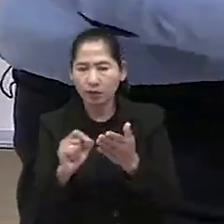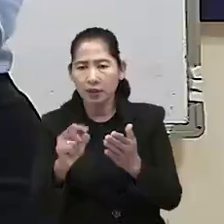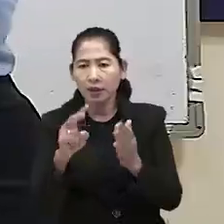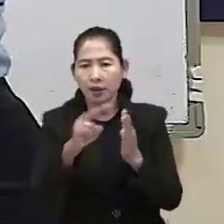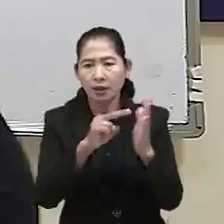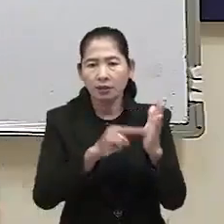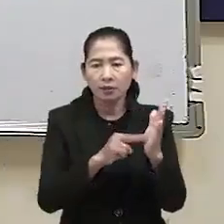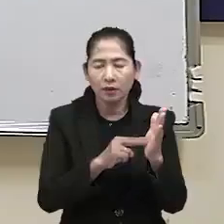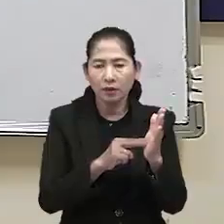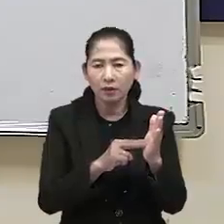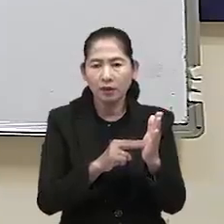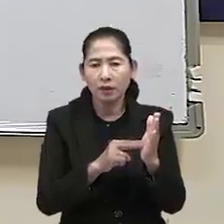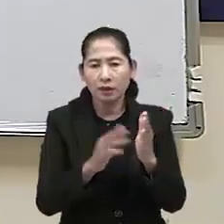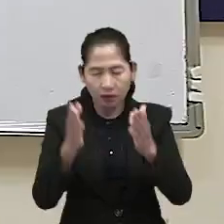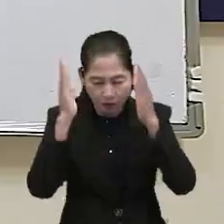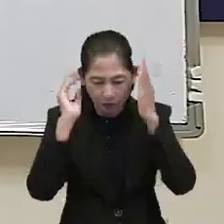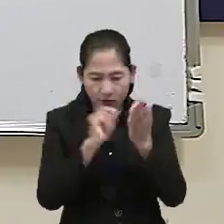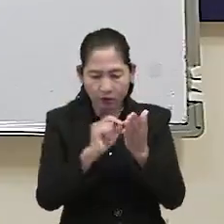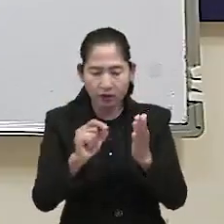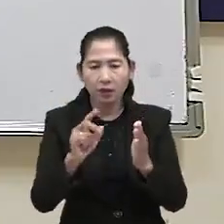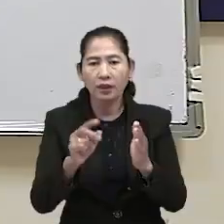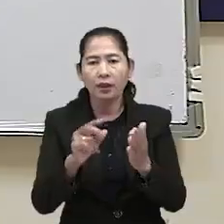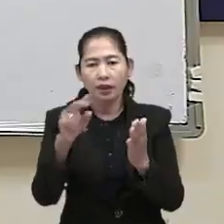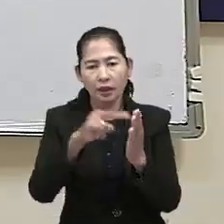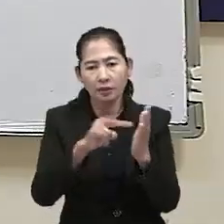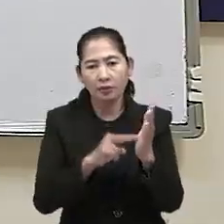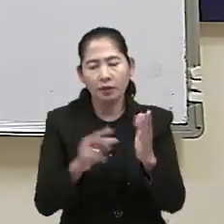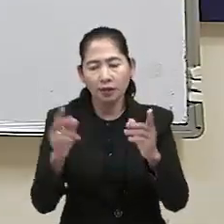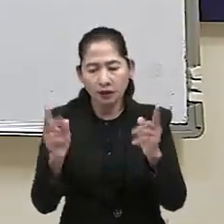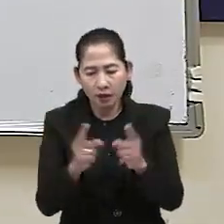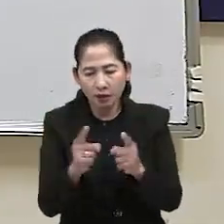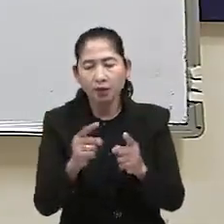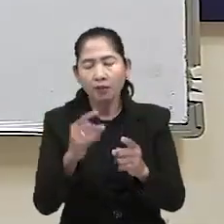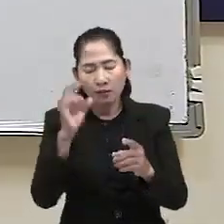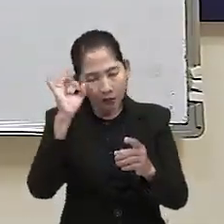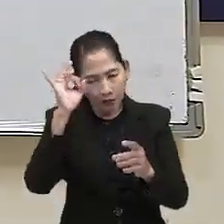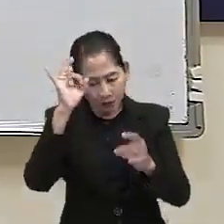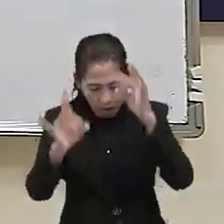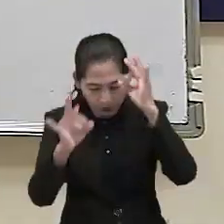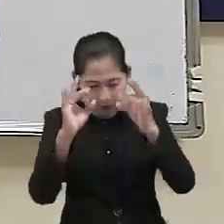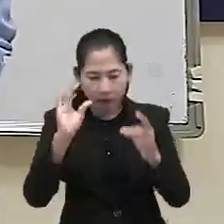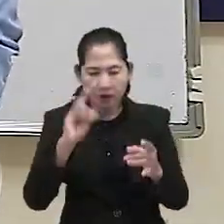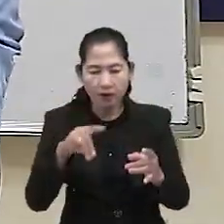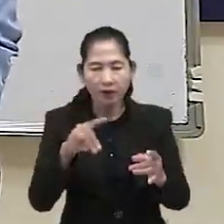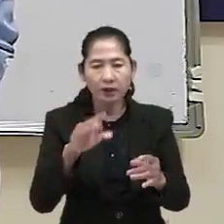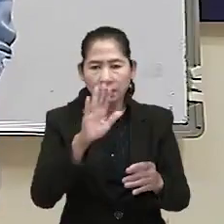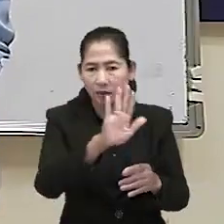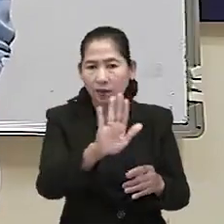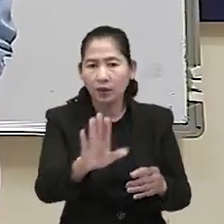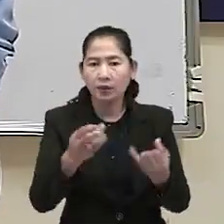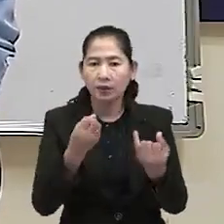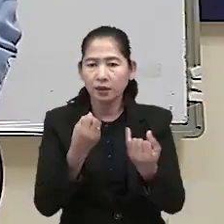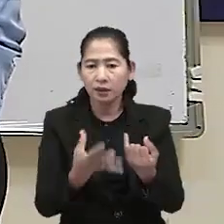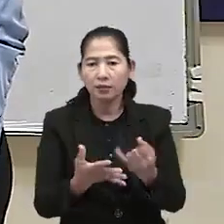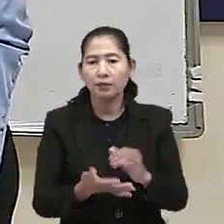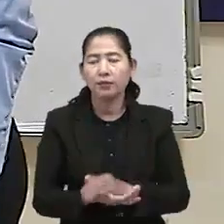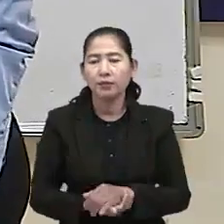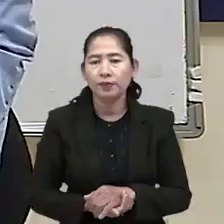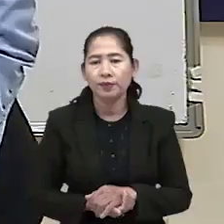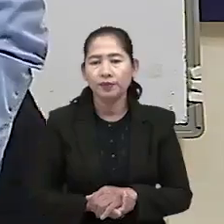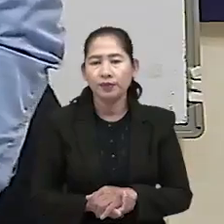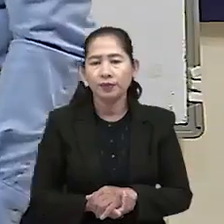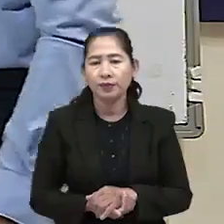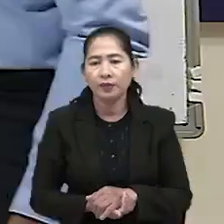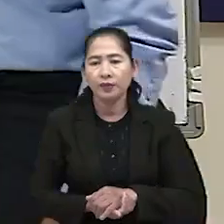ខ្លីមួយចាចសសេអត្តបទខ្លីមួយពណ៌នាអំពីសត្វអវ័យមួយដែលអ្នកបានចិញ្ចឹមចាអ